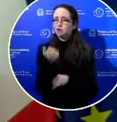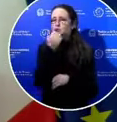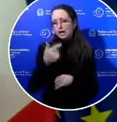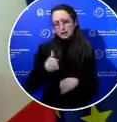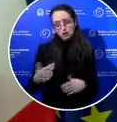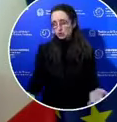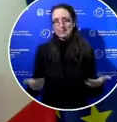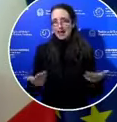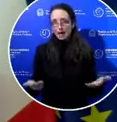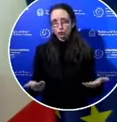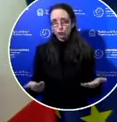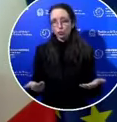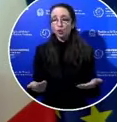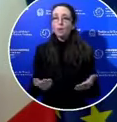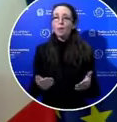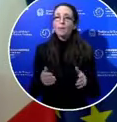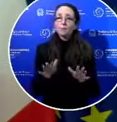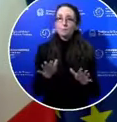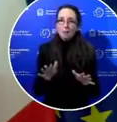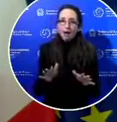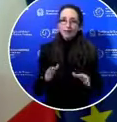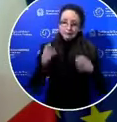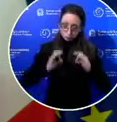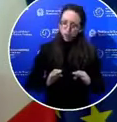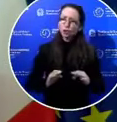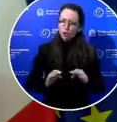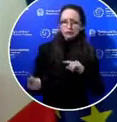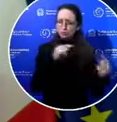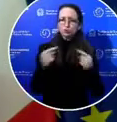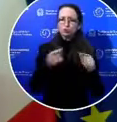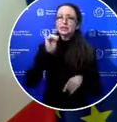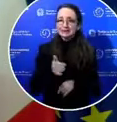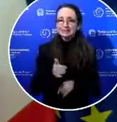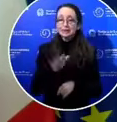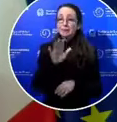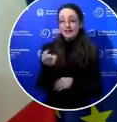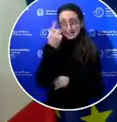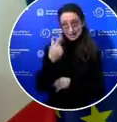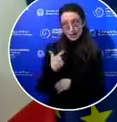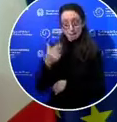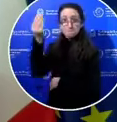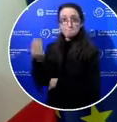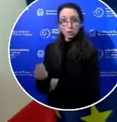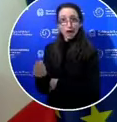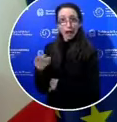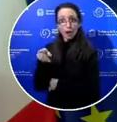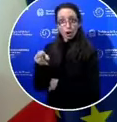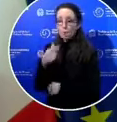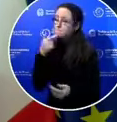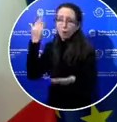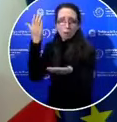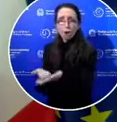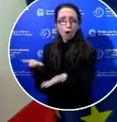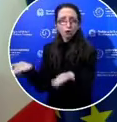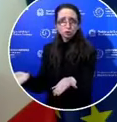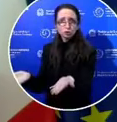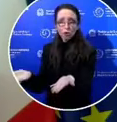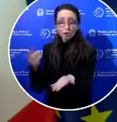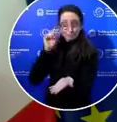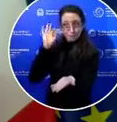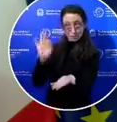schietto, dopo metterò in discussione soprattutto le istituzioni. Ma quando si propongono dei modelli che sono magari punto di riferimento dei nostri